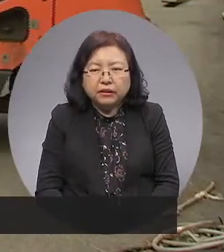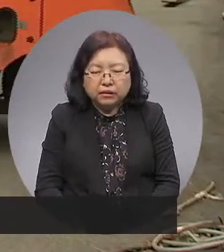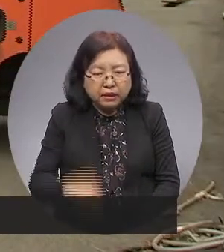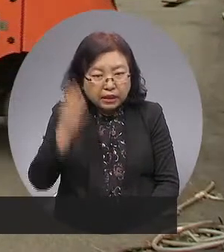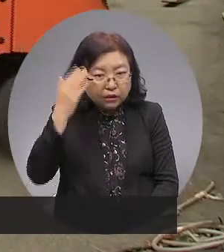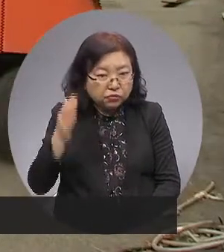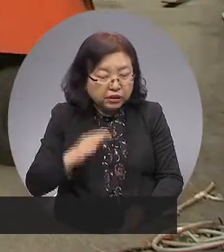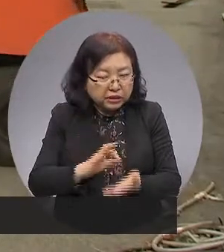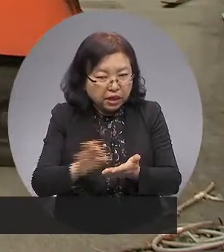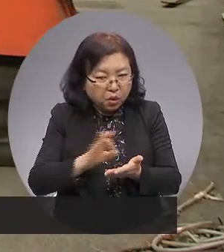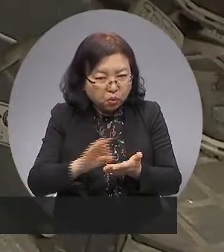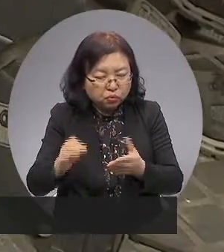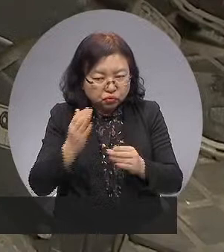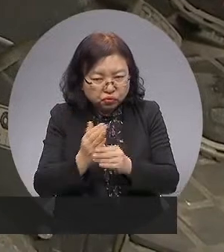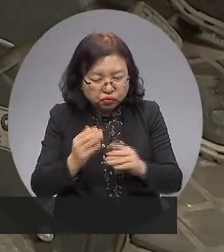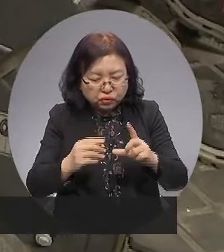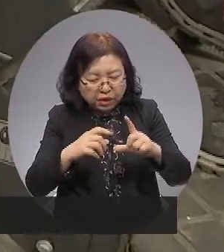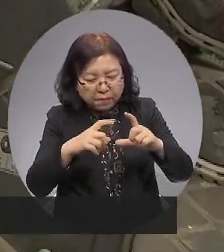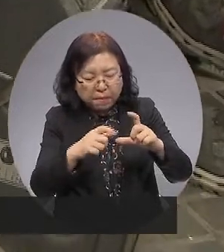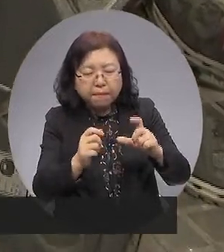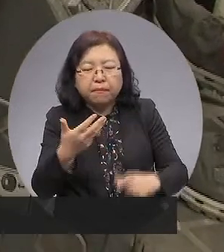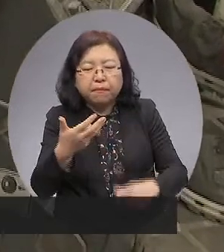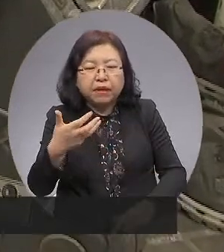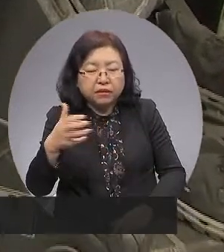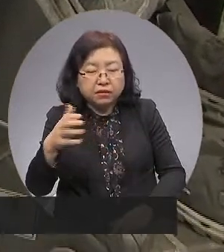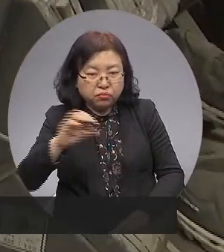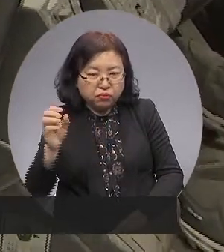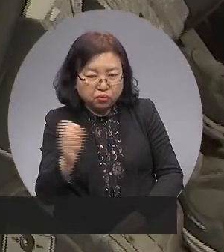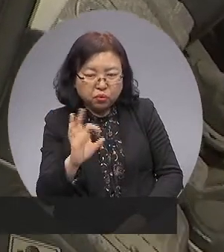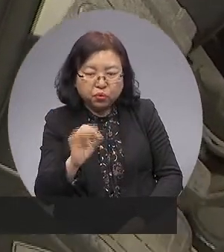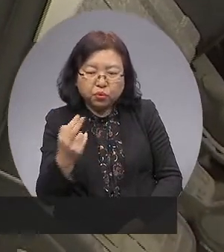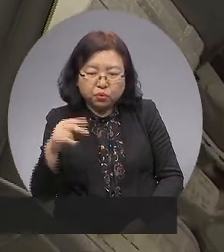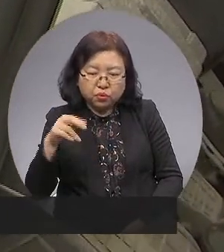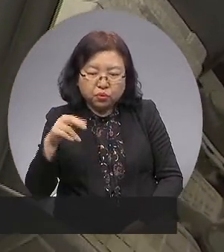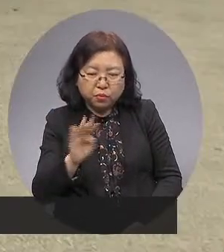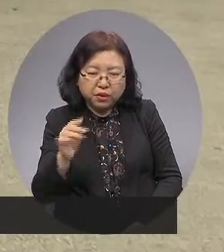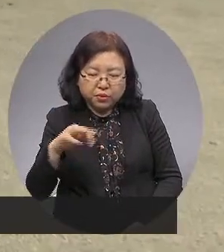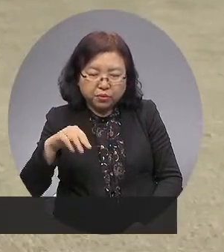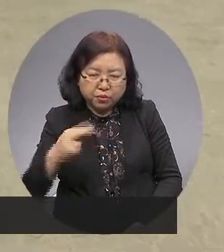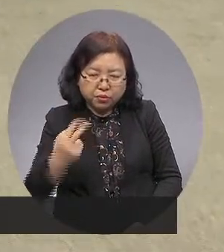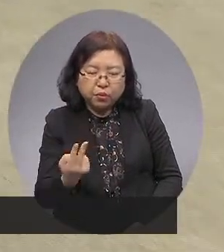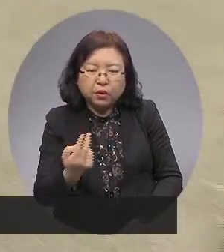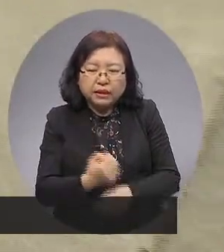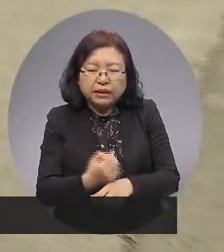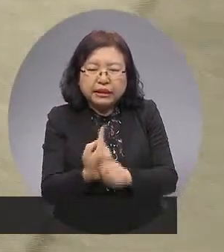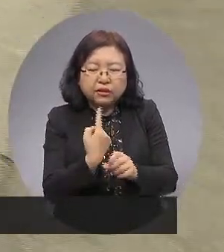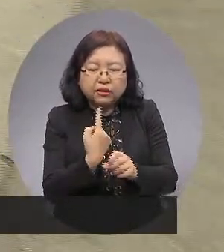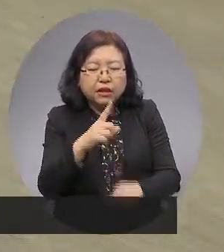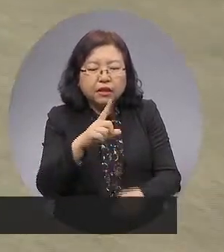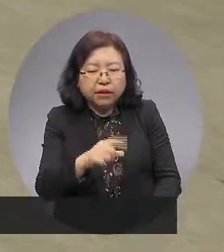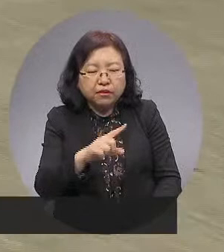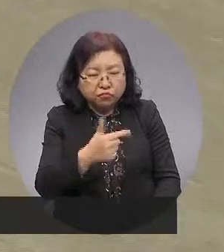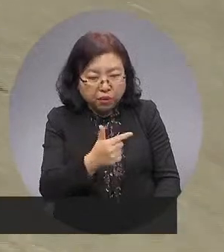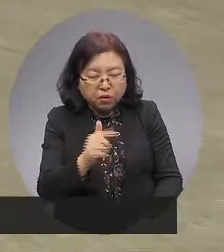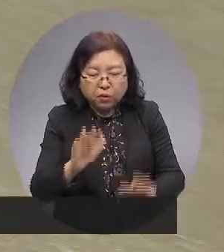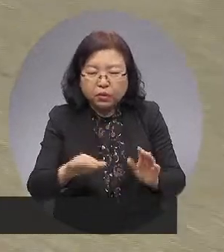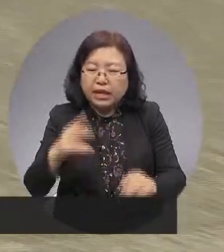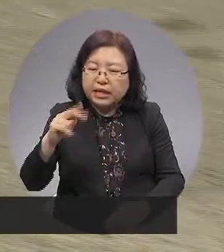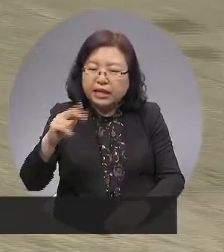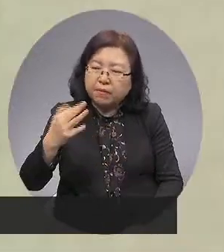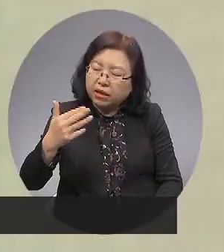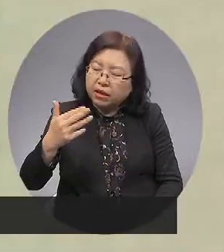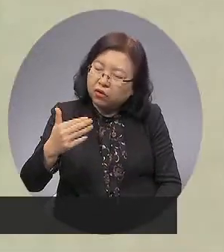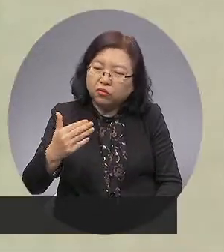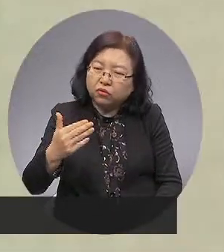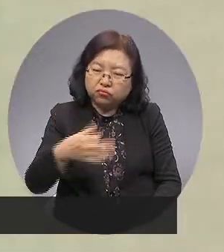사용의 80%를 차지하는 요소 비료 가격은 20kg당 지난해 1,600원에서 올해 28,900원으로